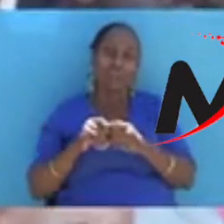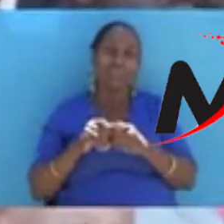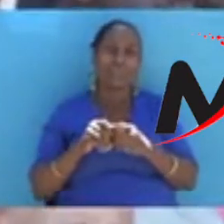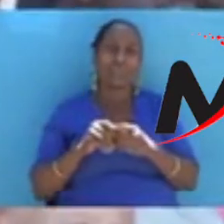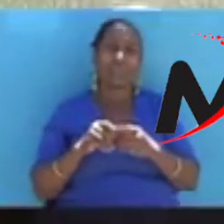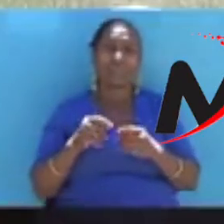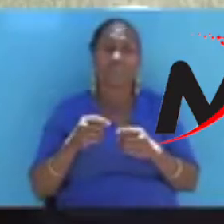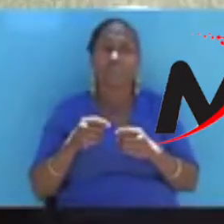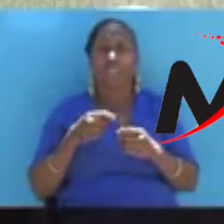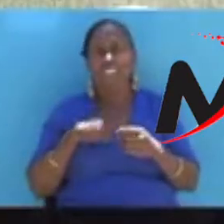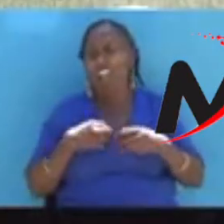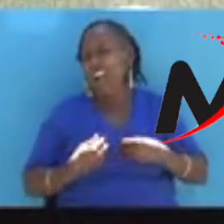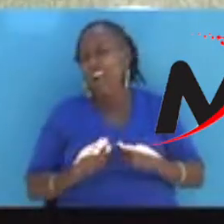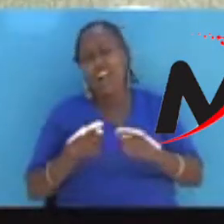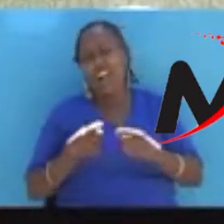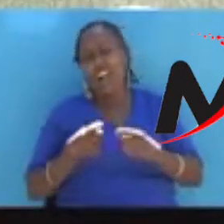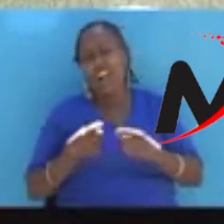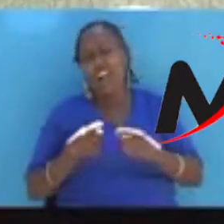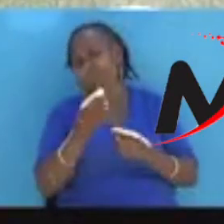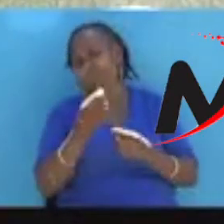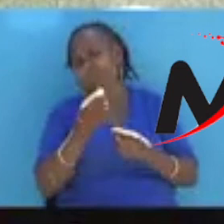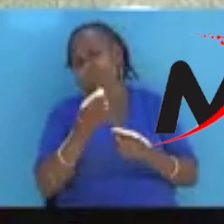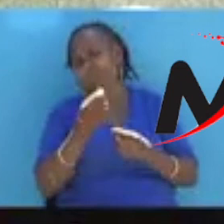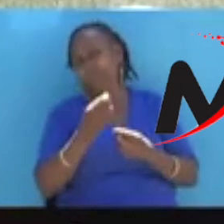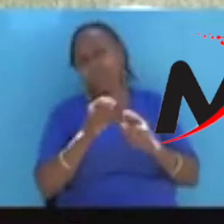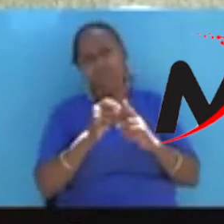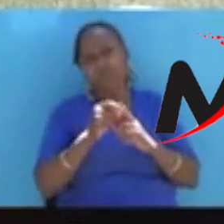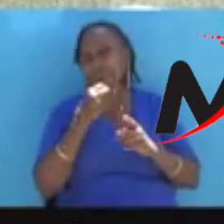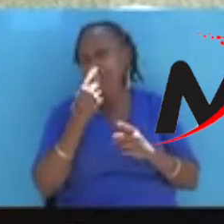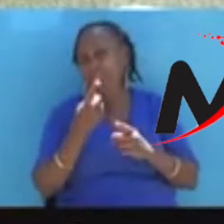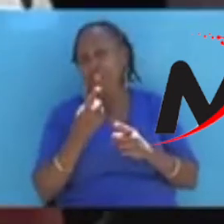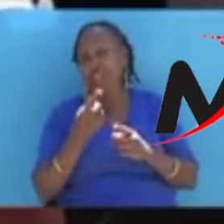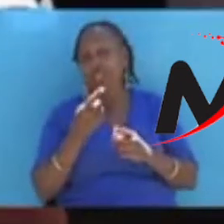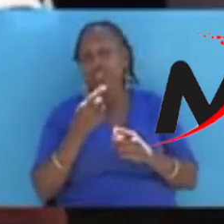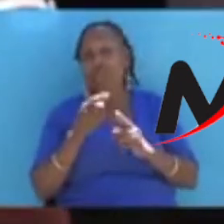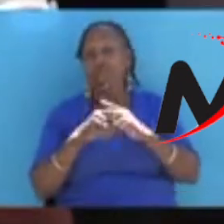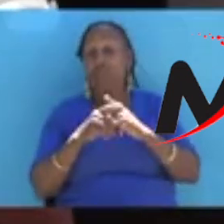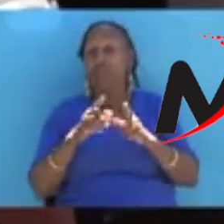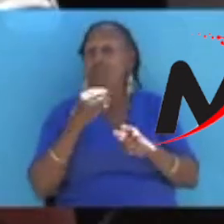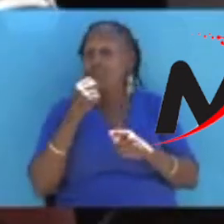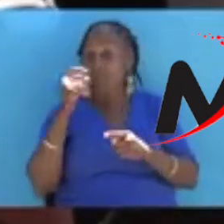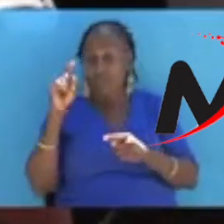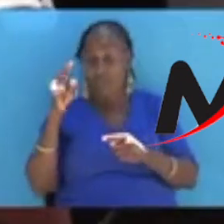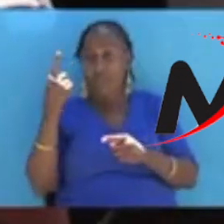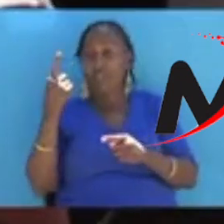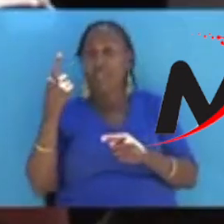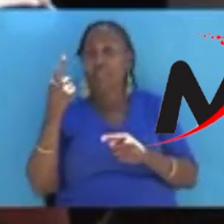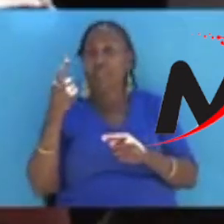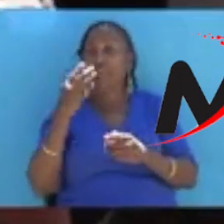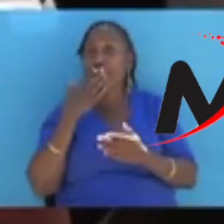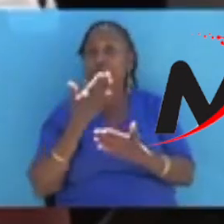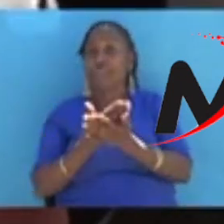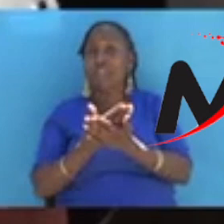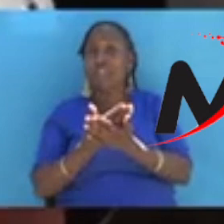Mimi sina mengi ya kusema. Mimi kwanza na kushukuru kwanza ndugu